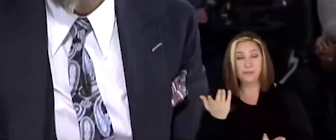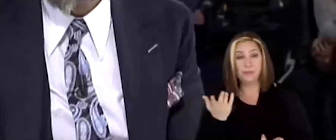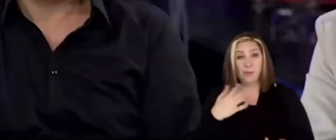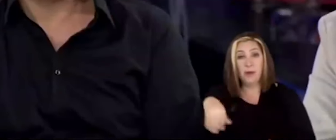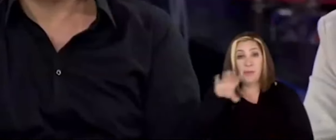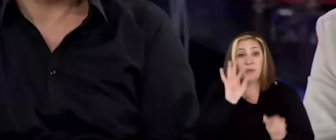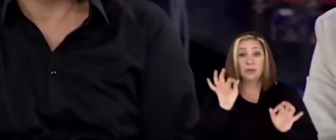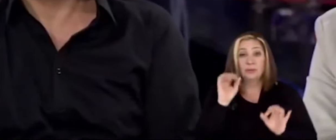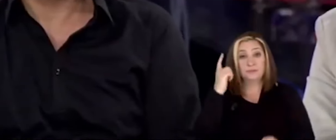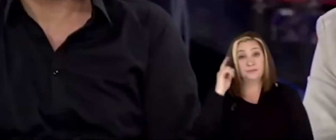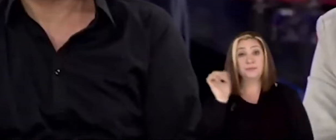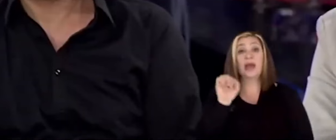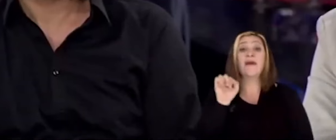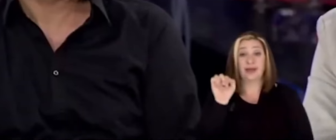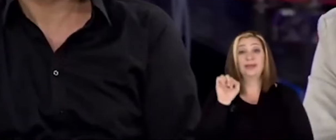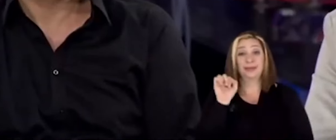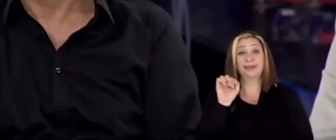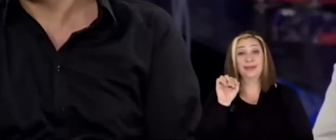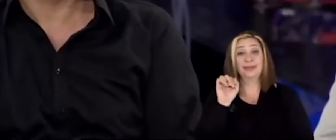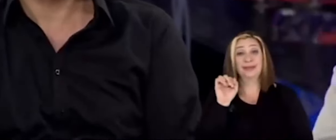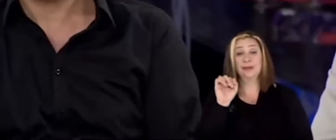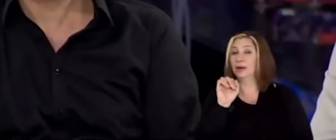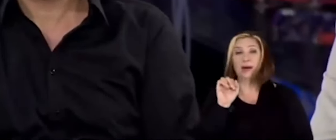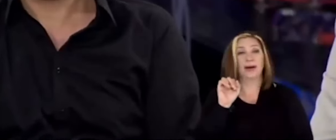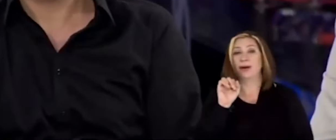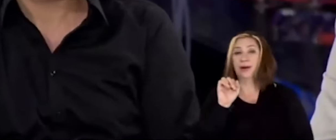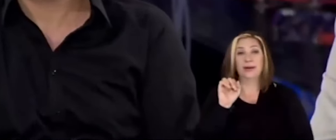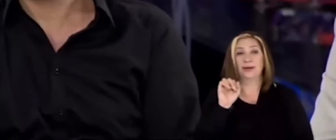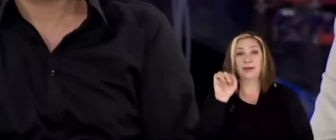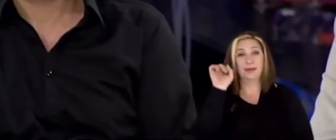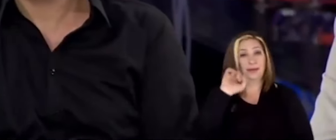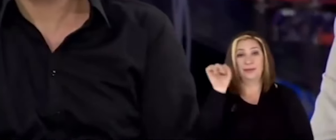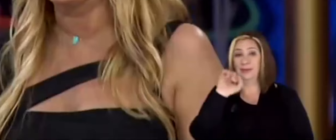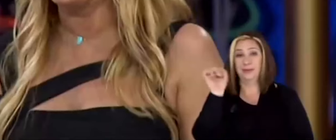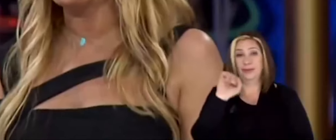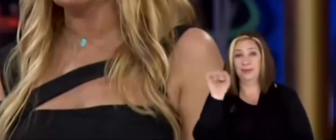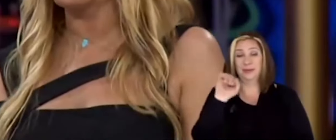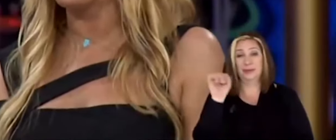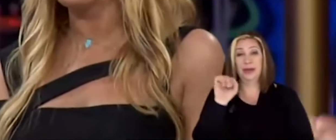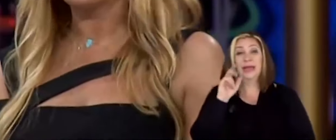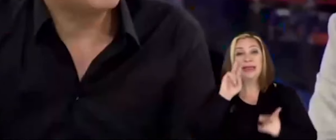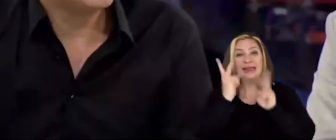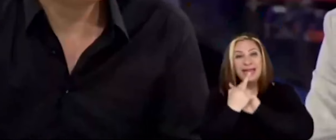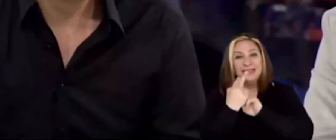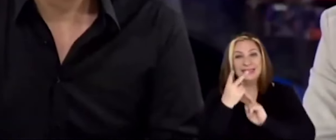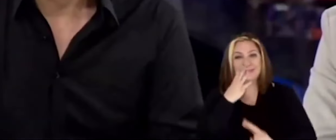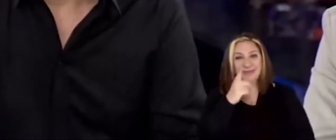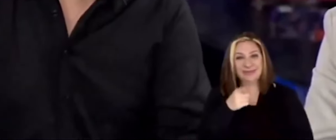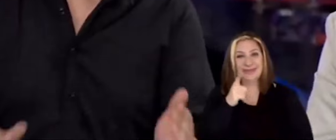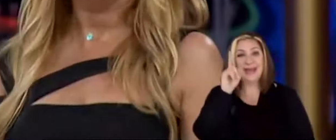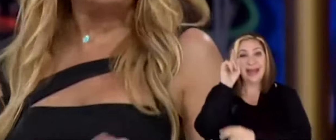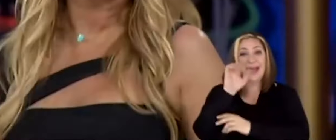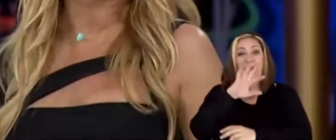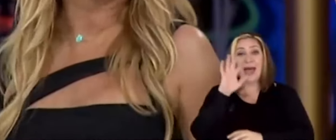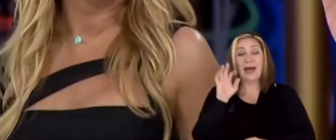Abi hepsi böyle. Hepsi. Bu evet demek. Bu hayır demek. Bu evet demek. Bir de namaste abi. Yoncayı da götürsene.